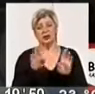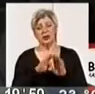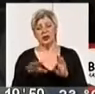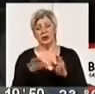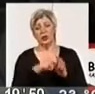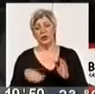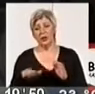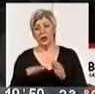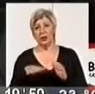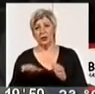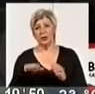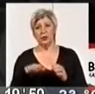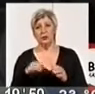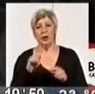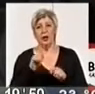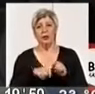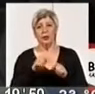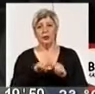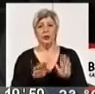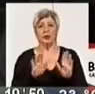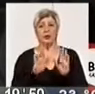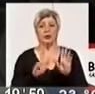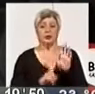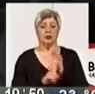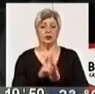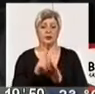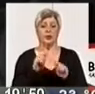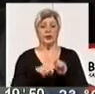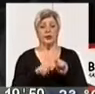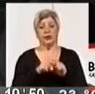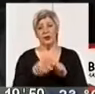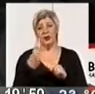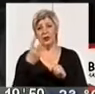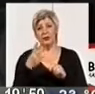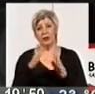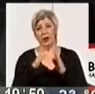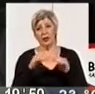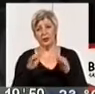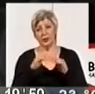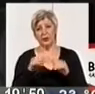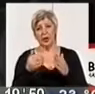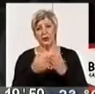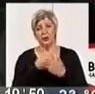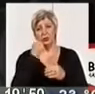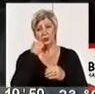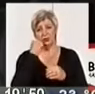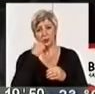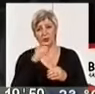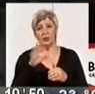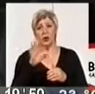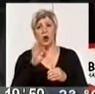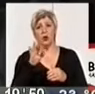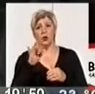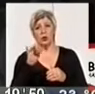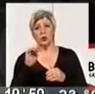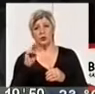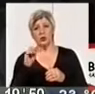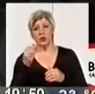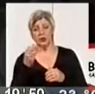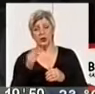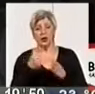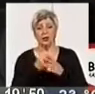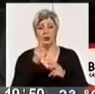объектов. Проверка только началась, проверено 2 объекта, это в Новомосковском районе Серло-Орловщина. До конца мая